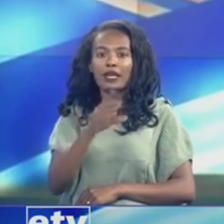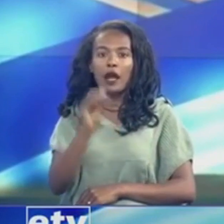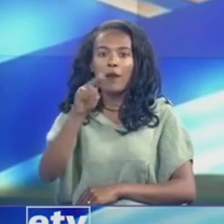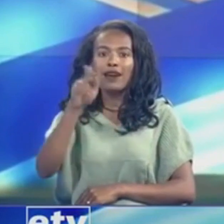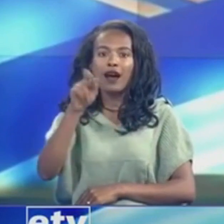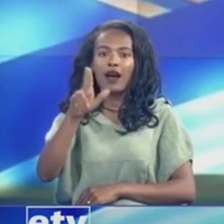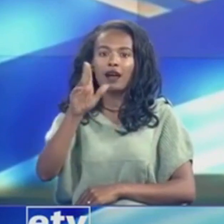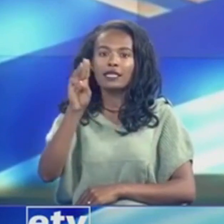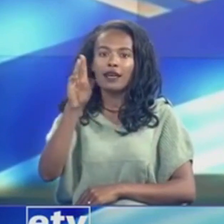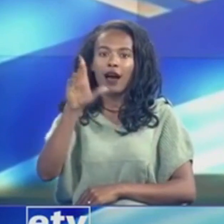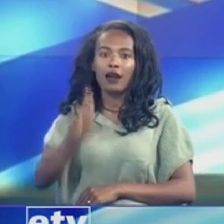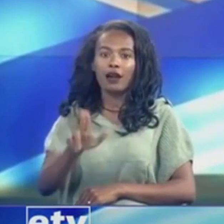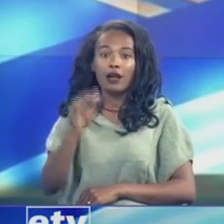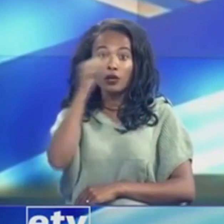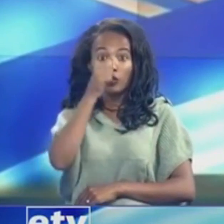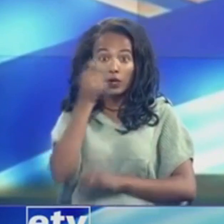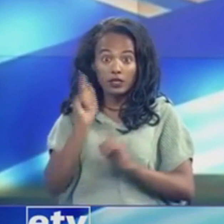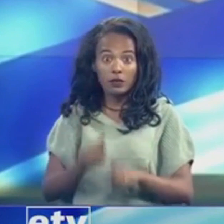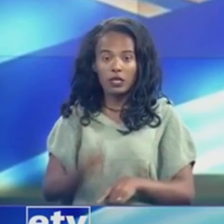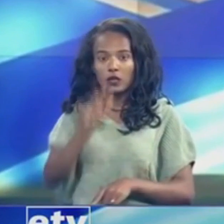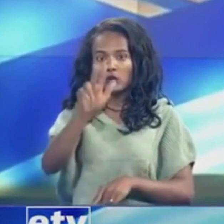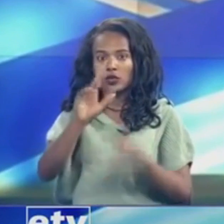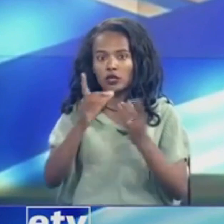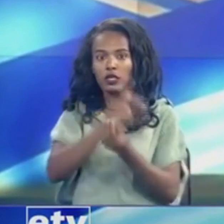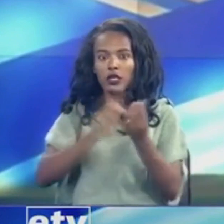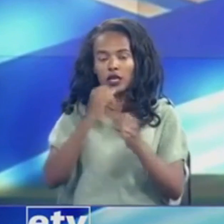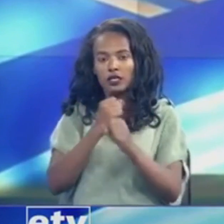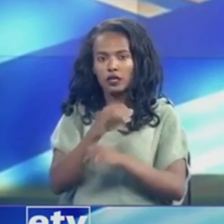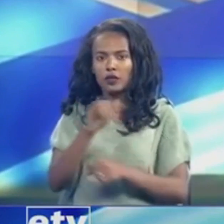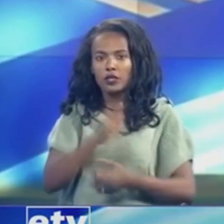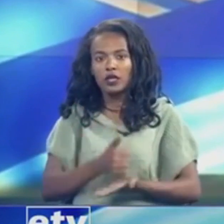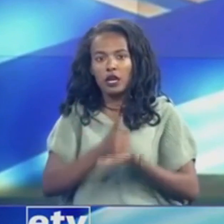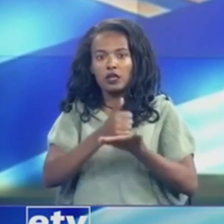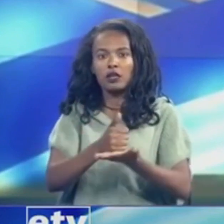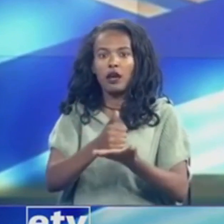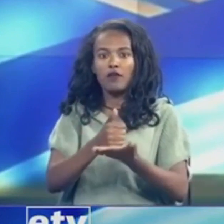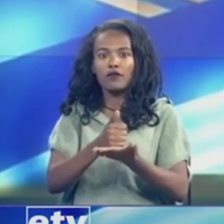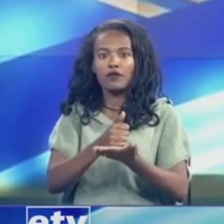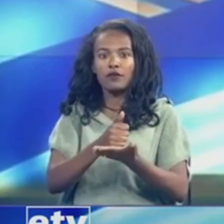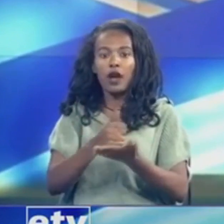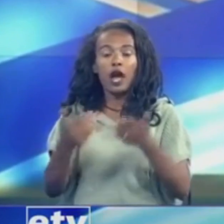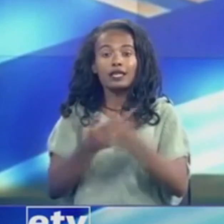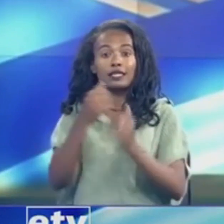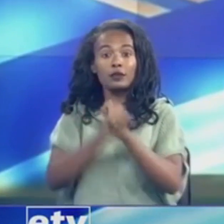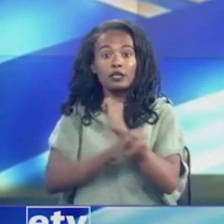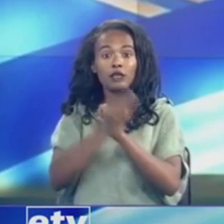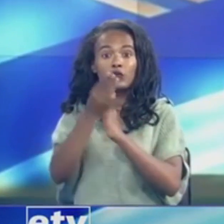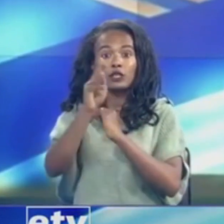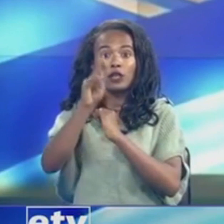ላይ ነው የሚሰራው። ኢትዮጵያ ውስጥ ስንመጣ ደግሞ 3 ክልሎች ላይ ይሰራል። ተመሳሳይ ድጋፍ የምናረግበት አዲስ የተመሰረተው